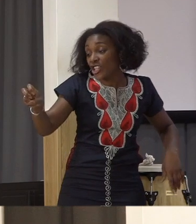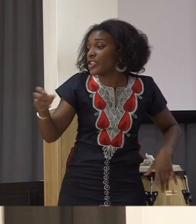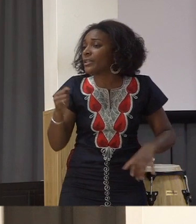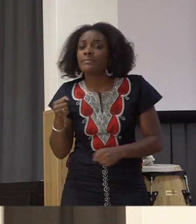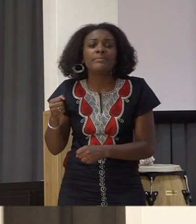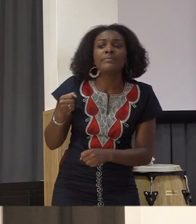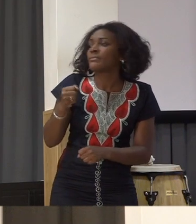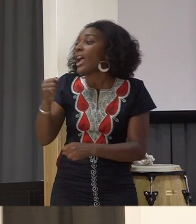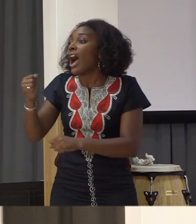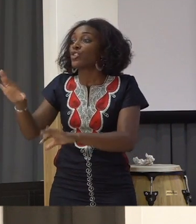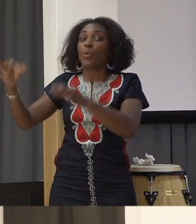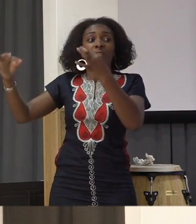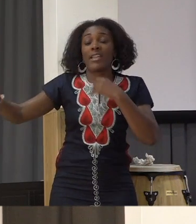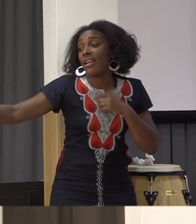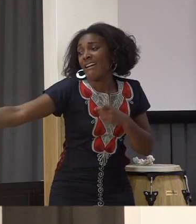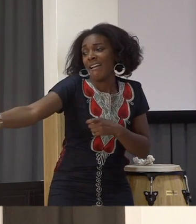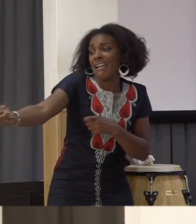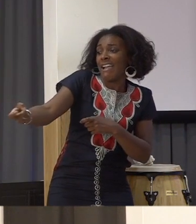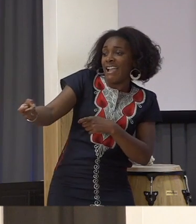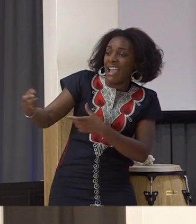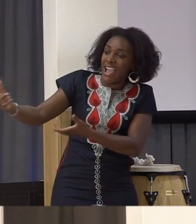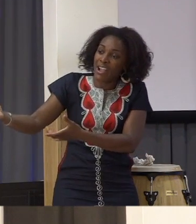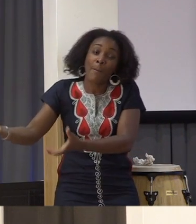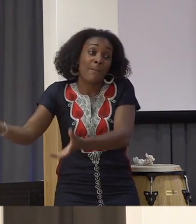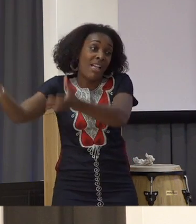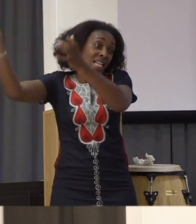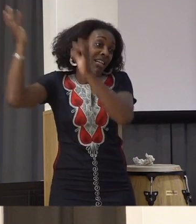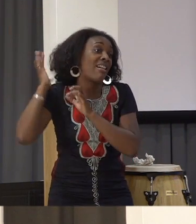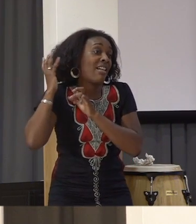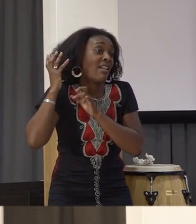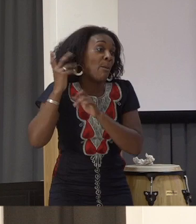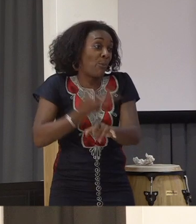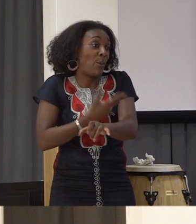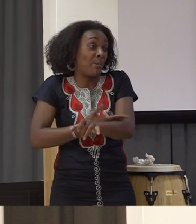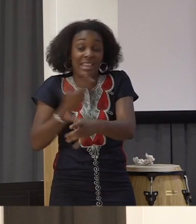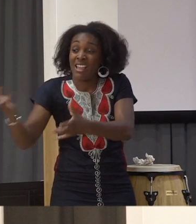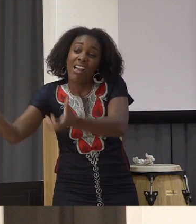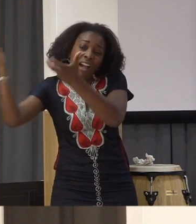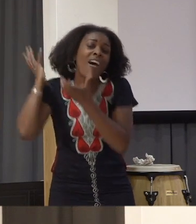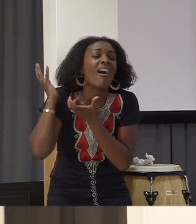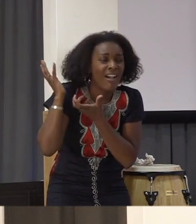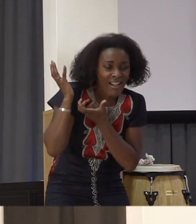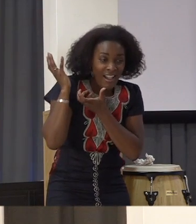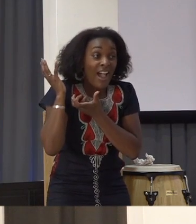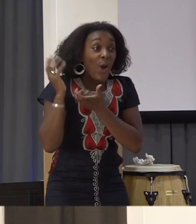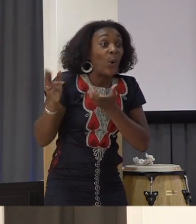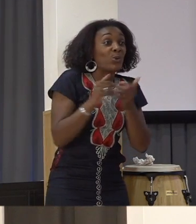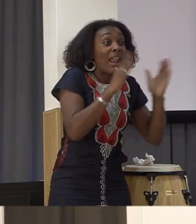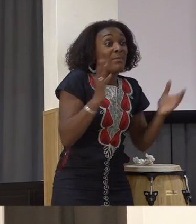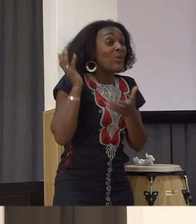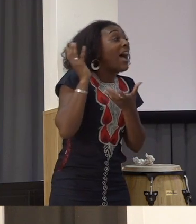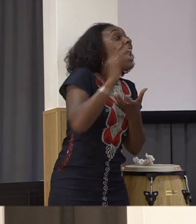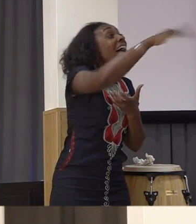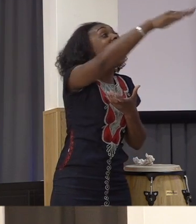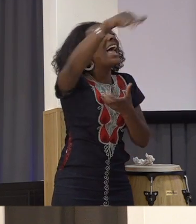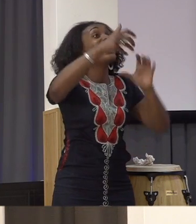la met avec joie sur ses épaules. Et de retour à la maison, il appelle ses amis, ses voisins, il